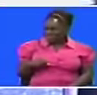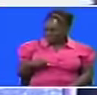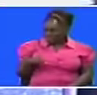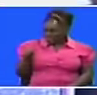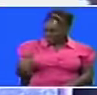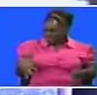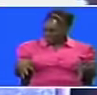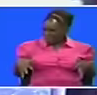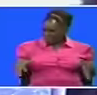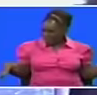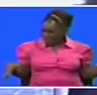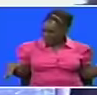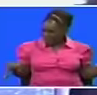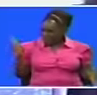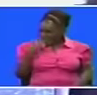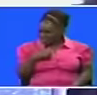mmesembeka.